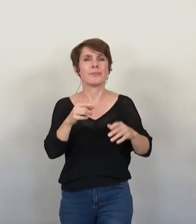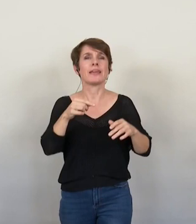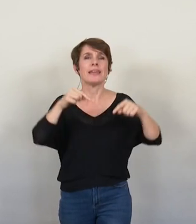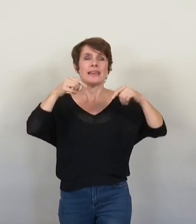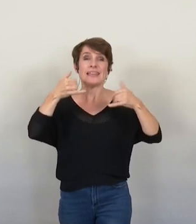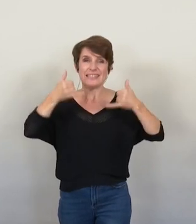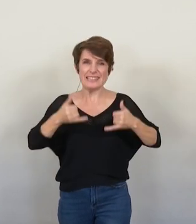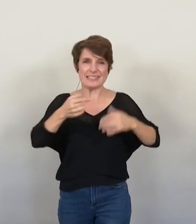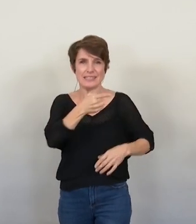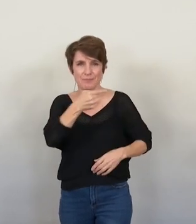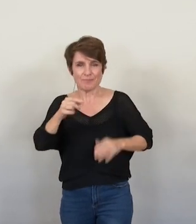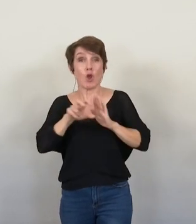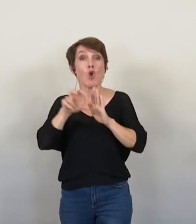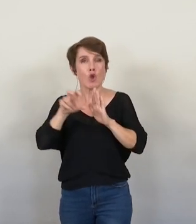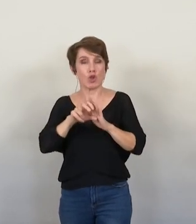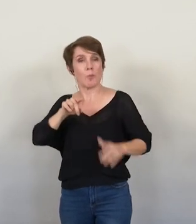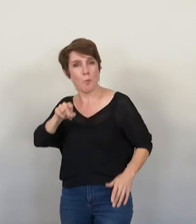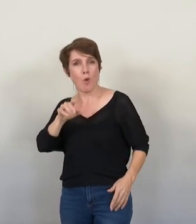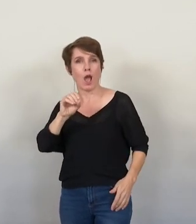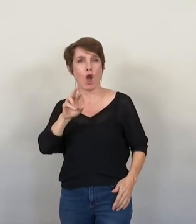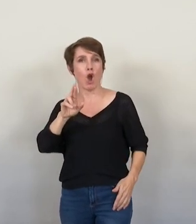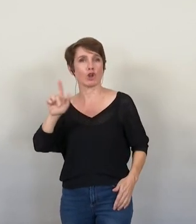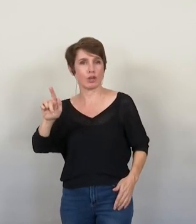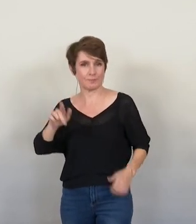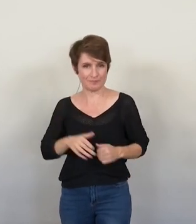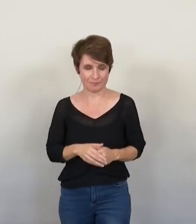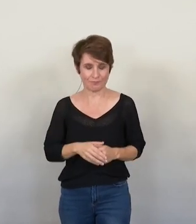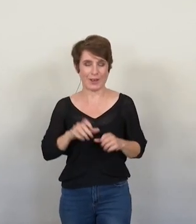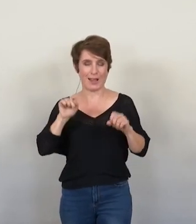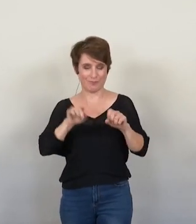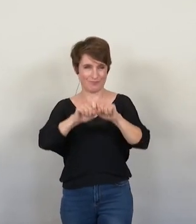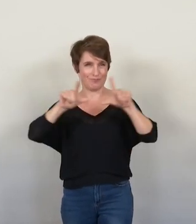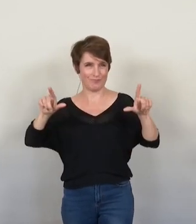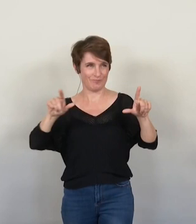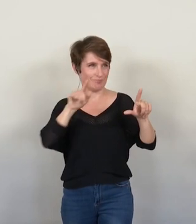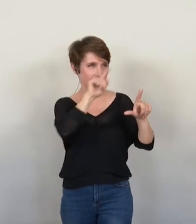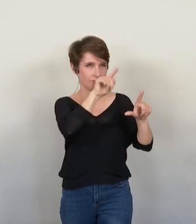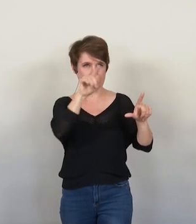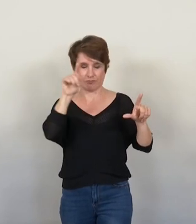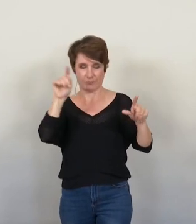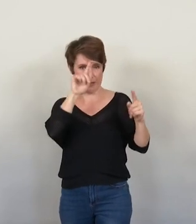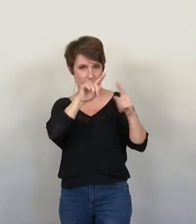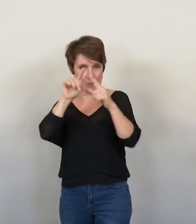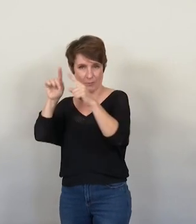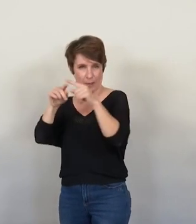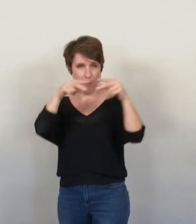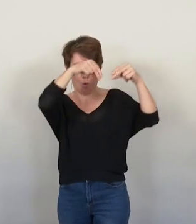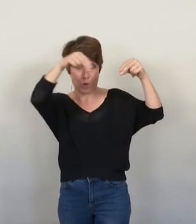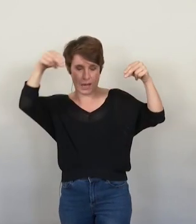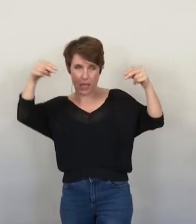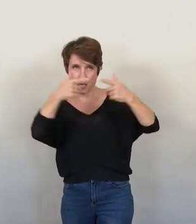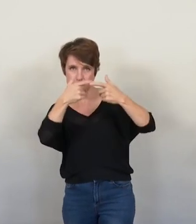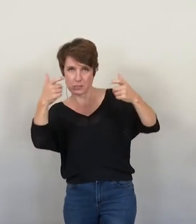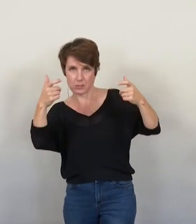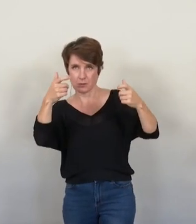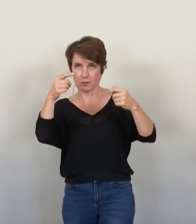ici-grenob.org sur ce site on retrouve plusieurs onglets à la limite de la légalité je le disais et notamment un onglet sur comment